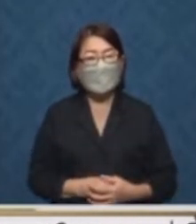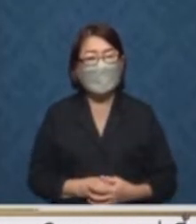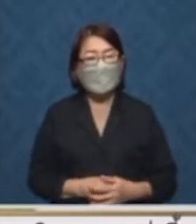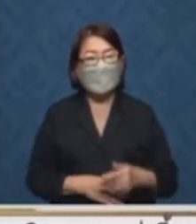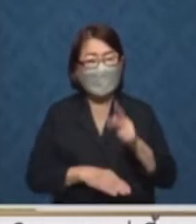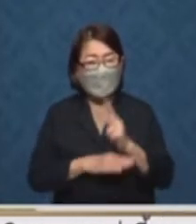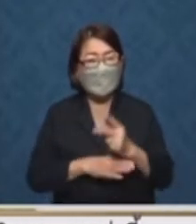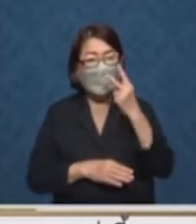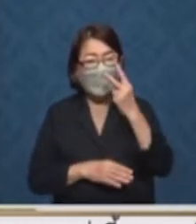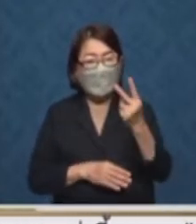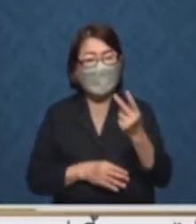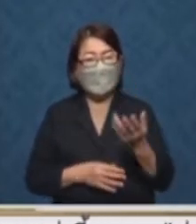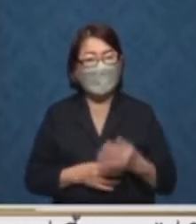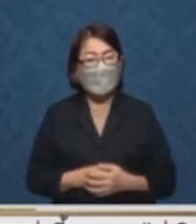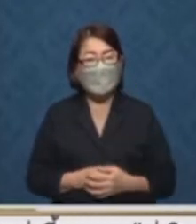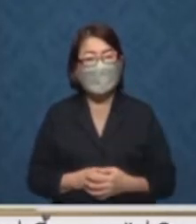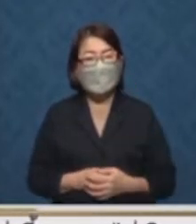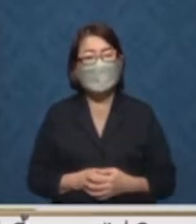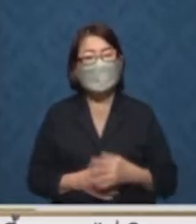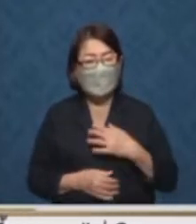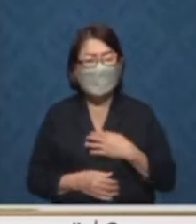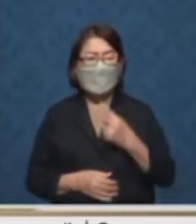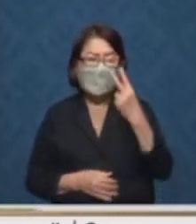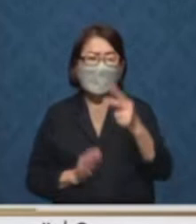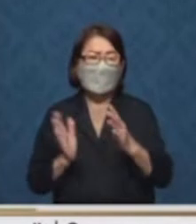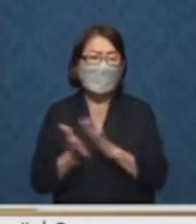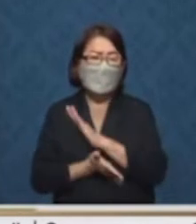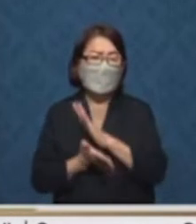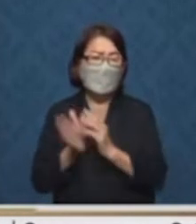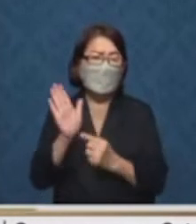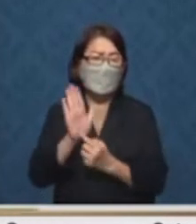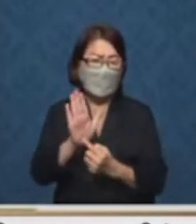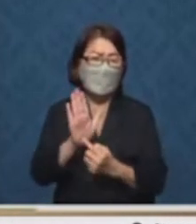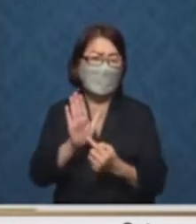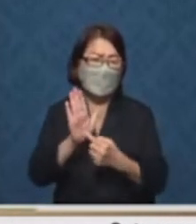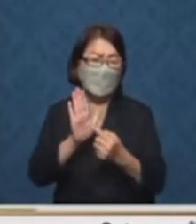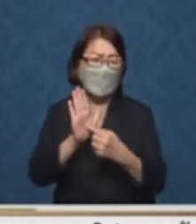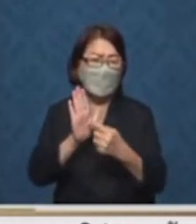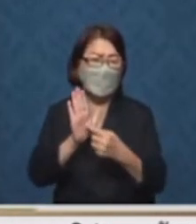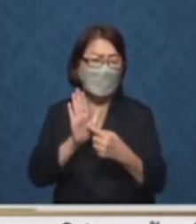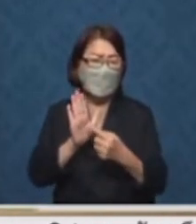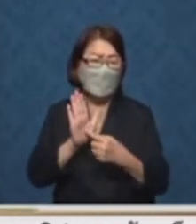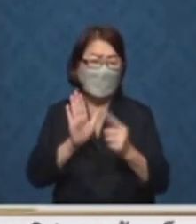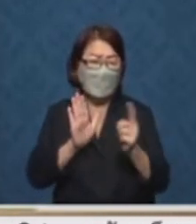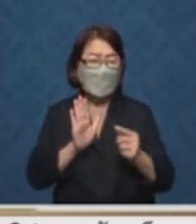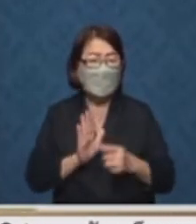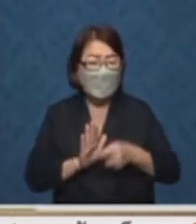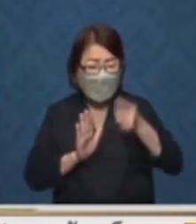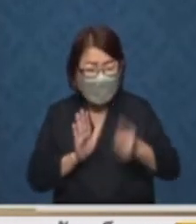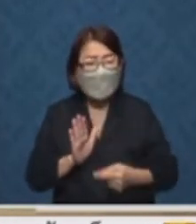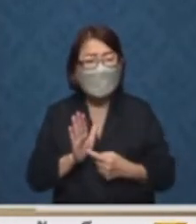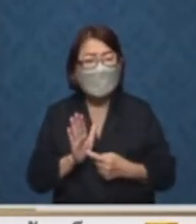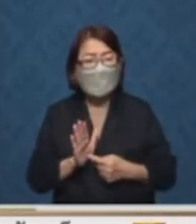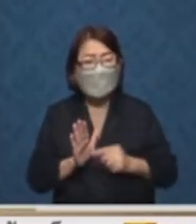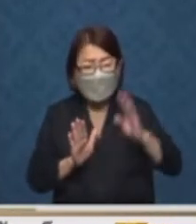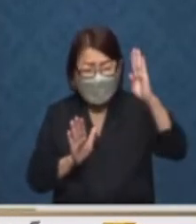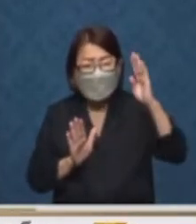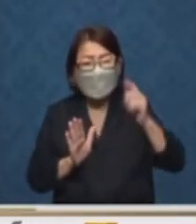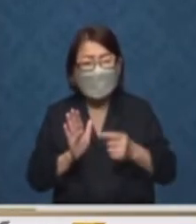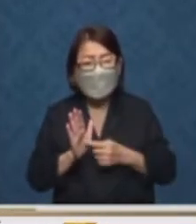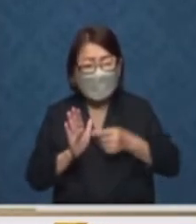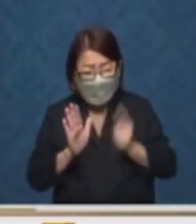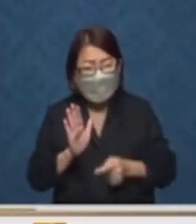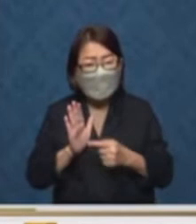ธานครับผมรับรองว่าเอกสารเนี่ยที่ผมเอามาแสดงต่อท่านประธานเนี่ยมันเป็นเอกสารจริงเป็นเอกส